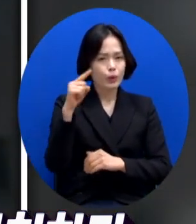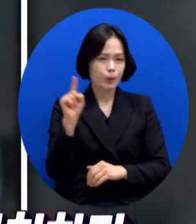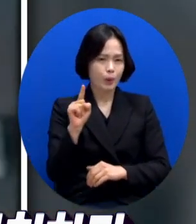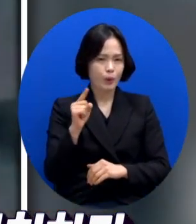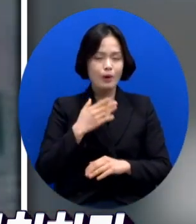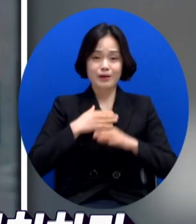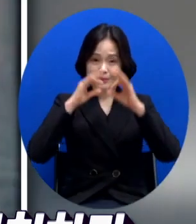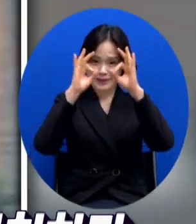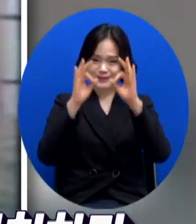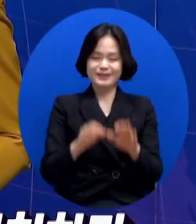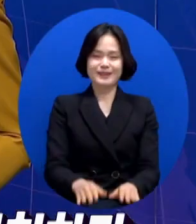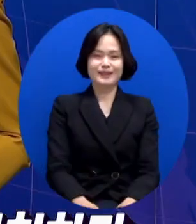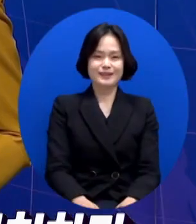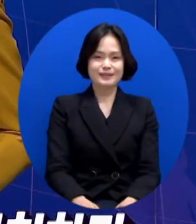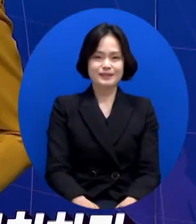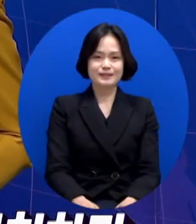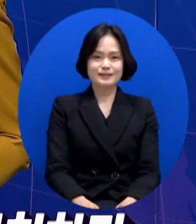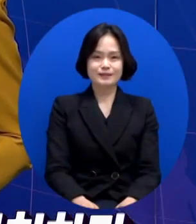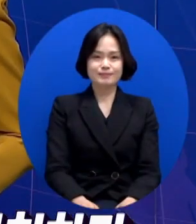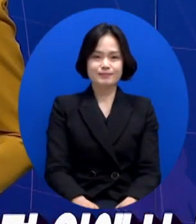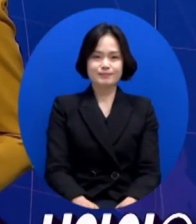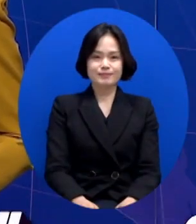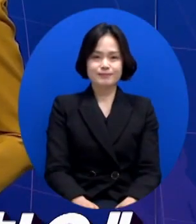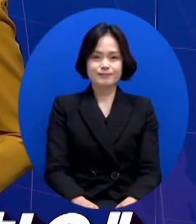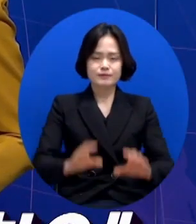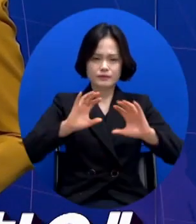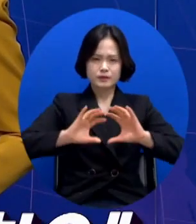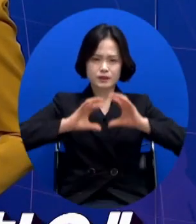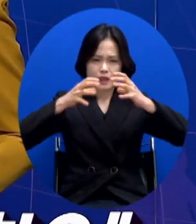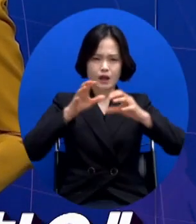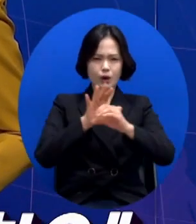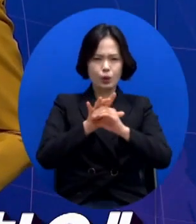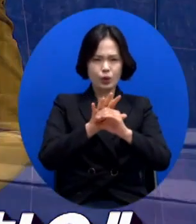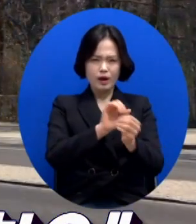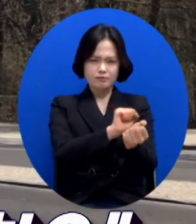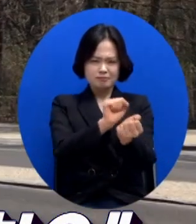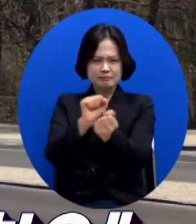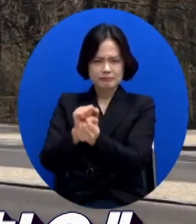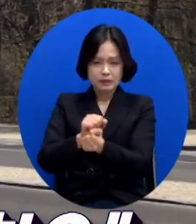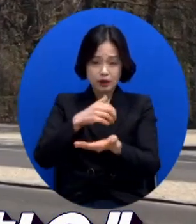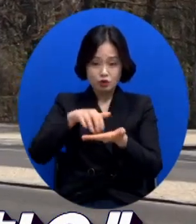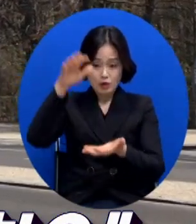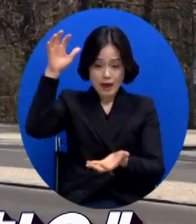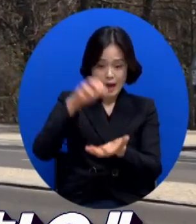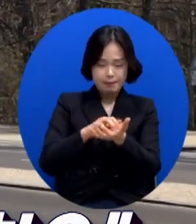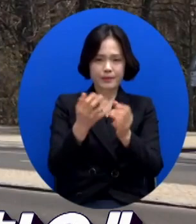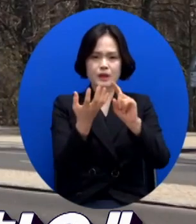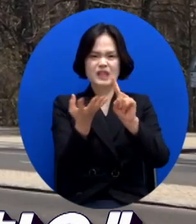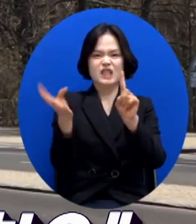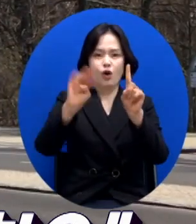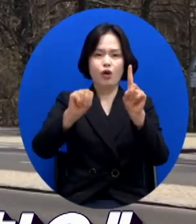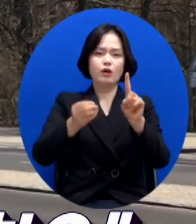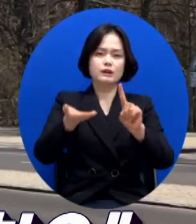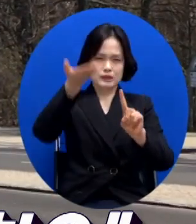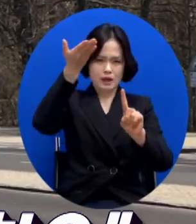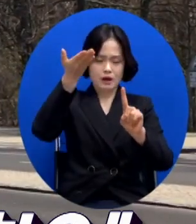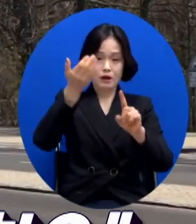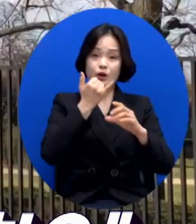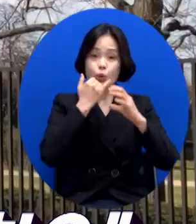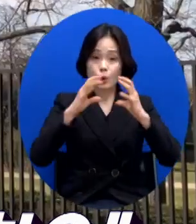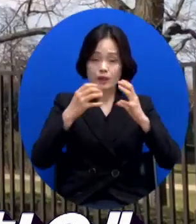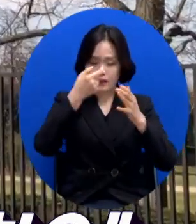알아보겠습니다 전세계 코로나 감염자 수가 1억 명을 넘어섰습니다 독일 개신교 파 협의회는